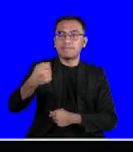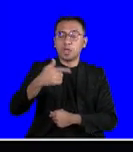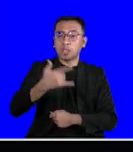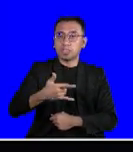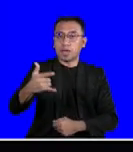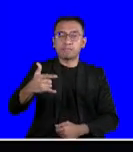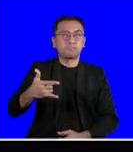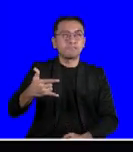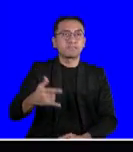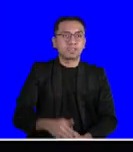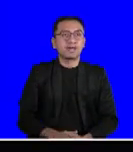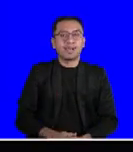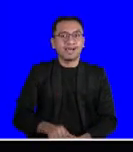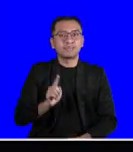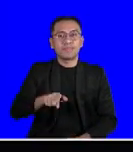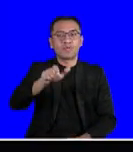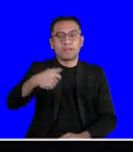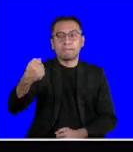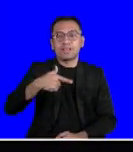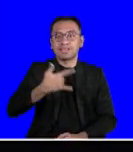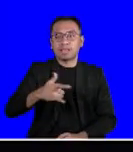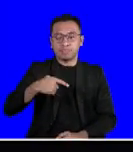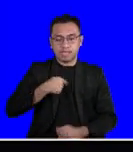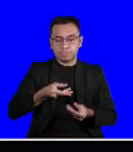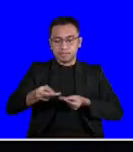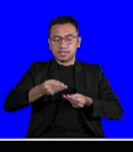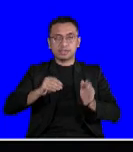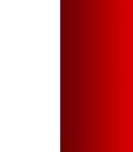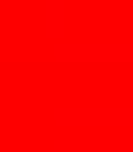loyalitas ini adalah kunci keberhasilan dari bisnis kuliner kita.